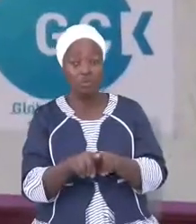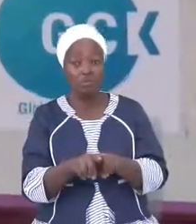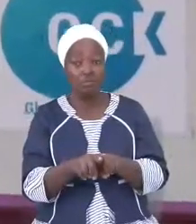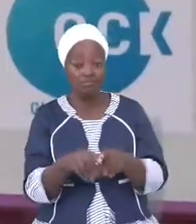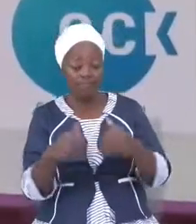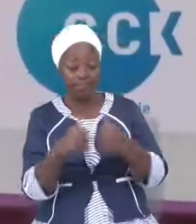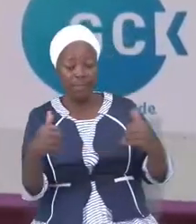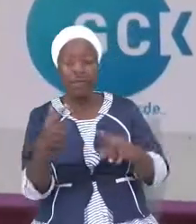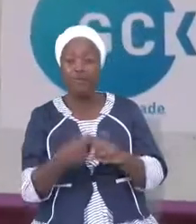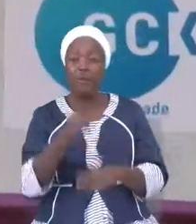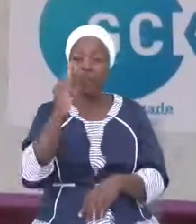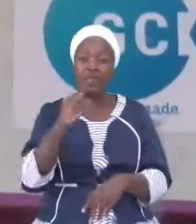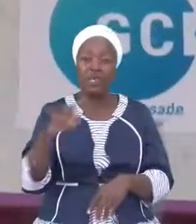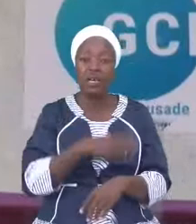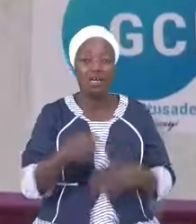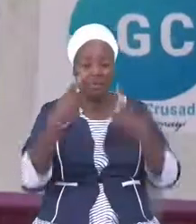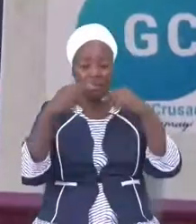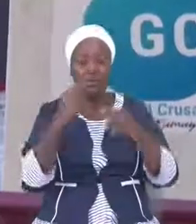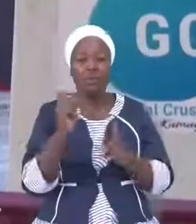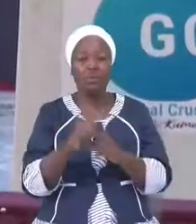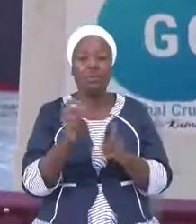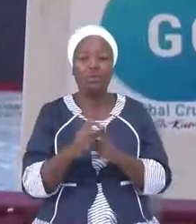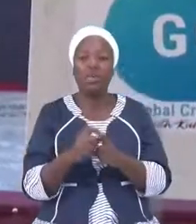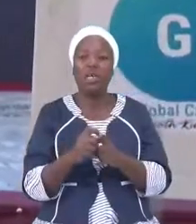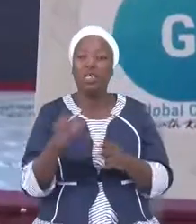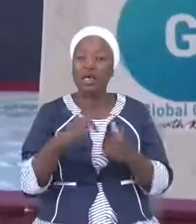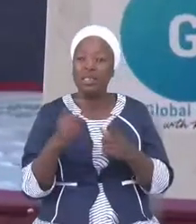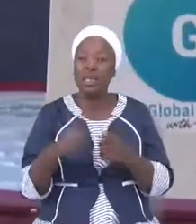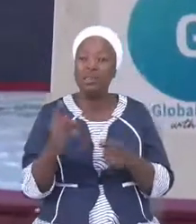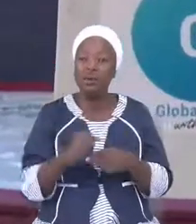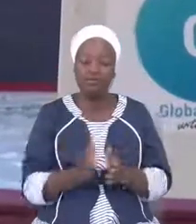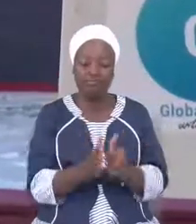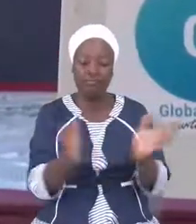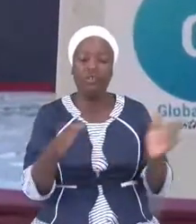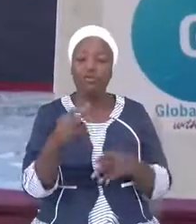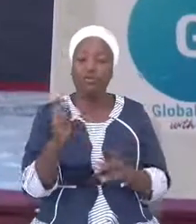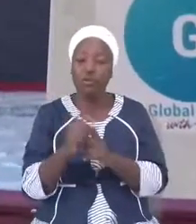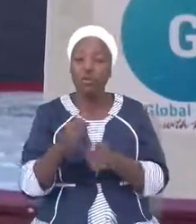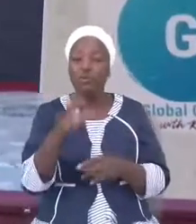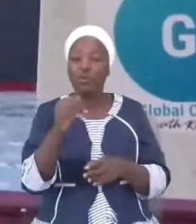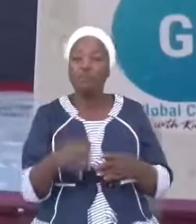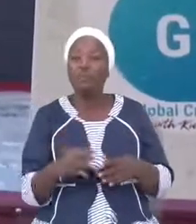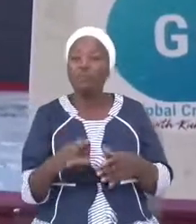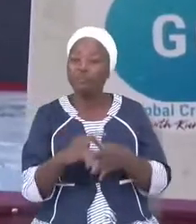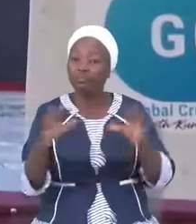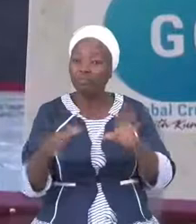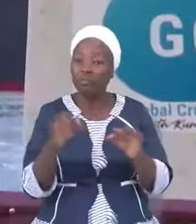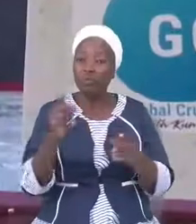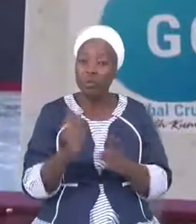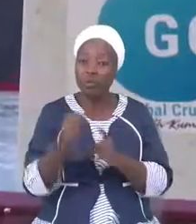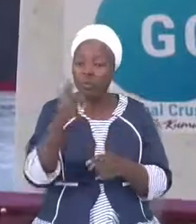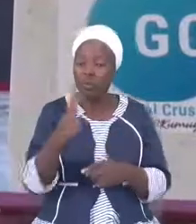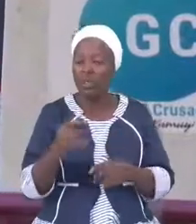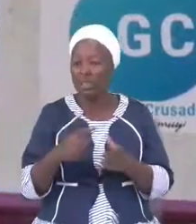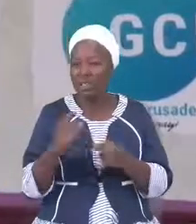Cette expérience aussi, à part l'application et la déclaration de la parole, à par